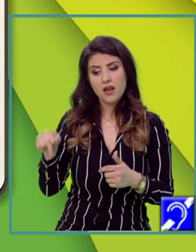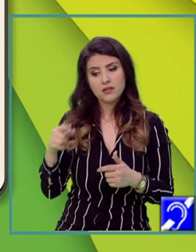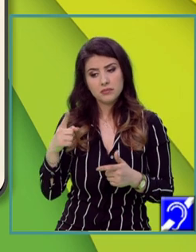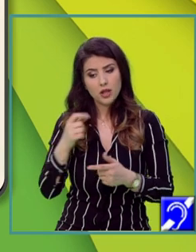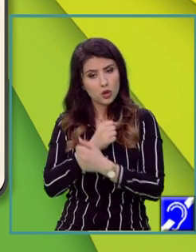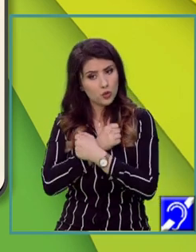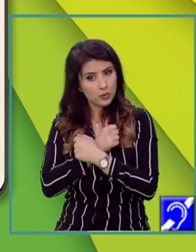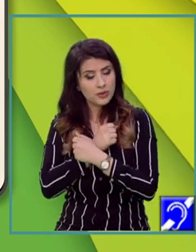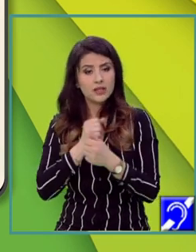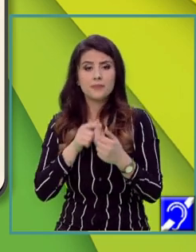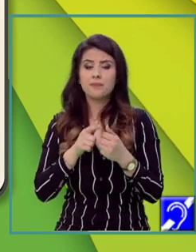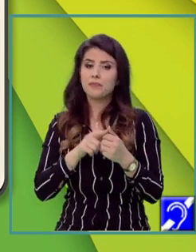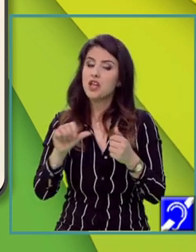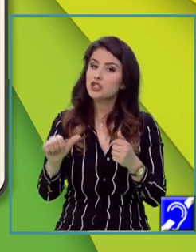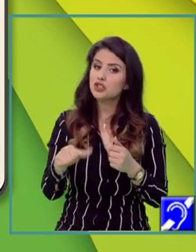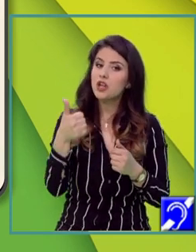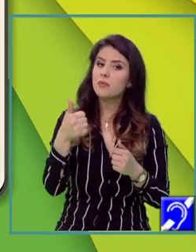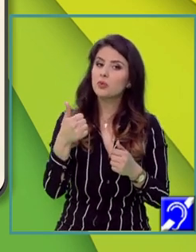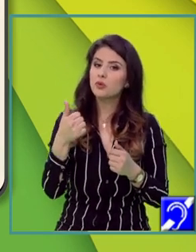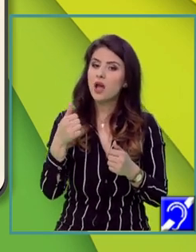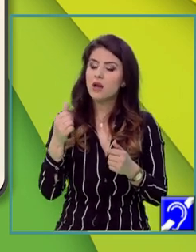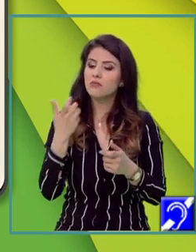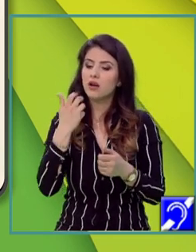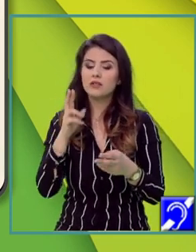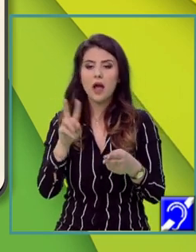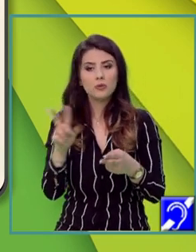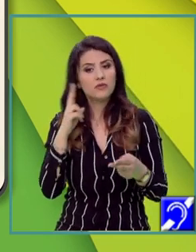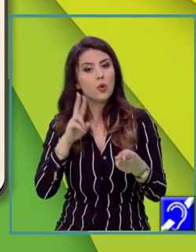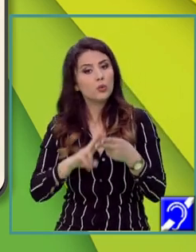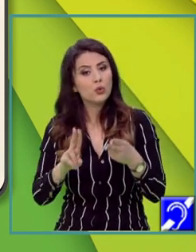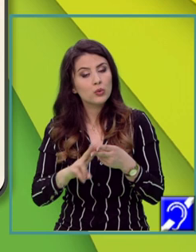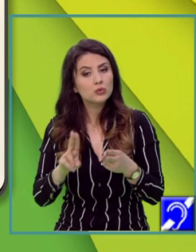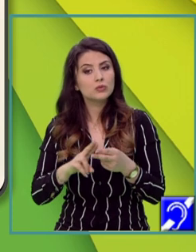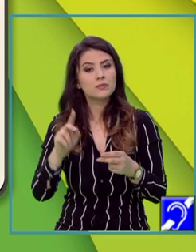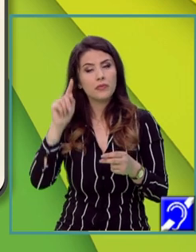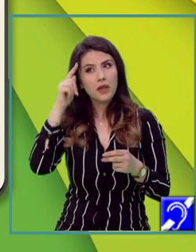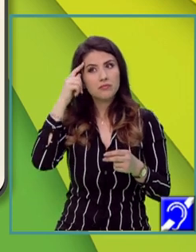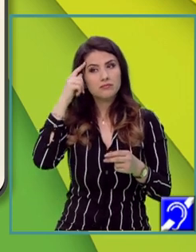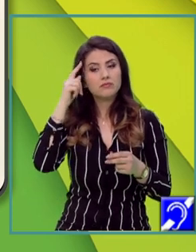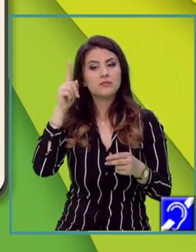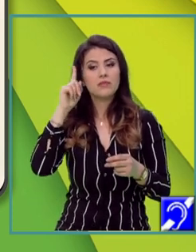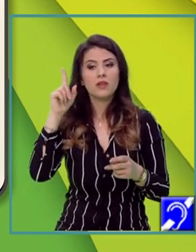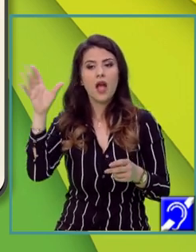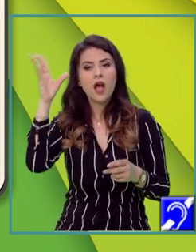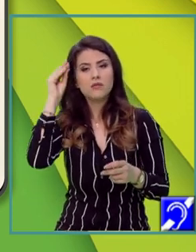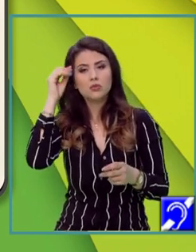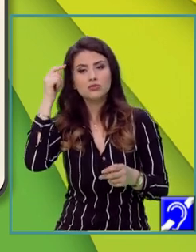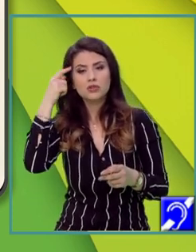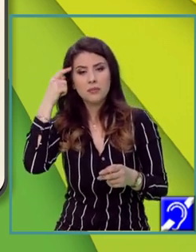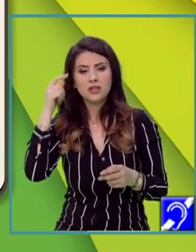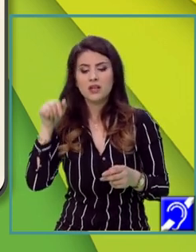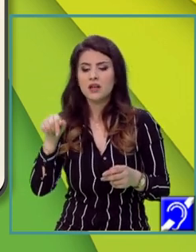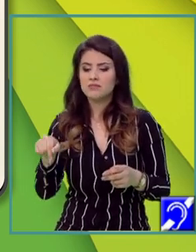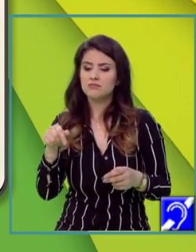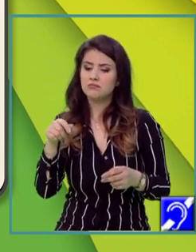începutul romanului în scenă de la popotă amintește de idealul lui Pietro gralla din am venețian el nu vede nimic